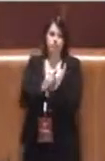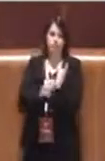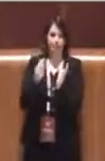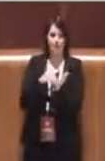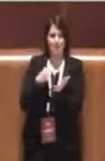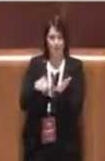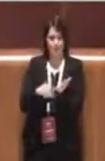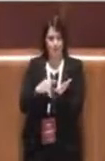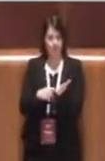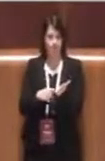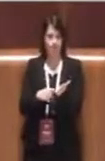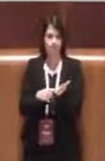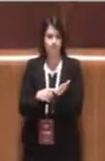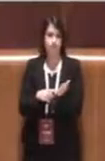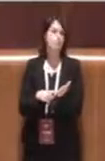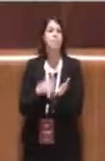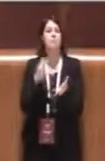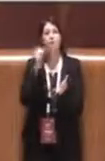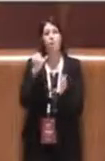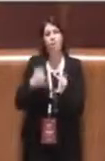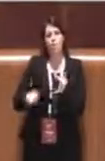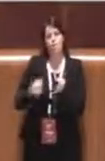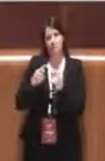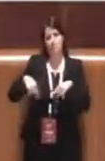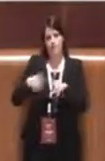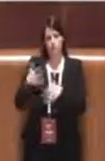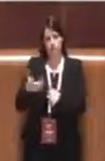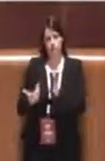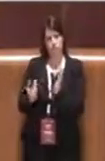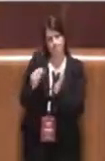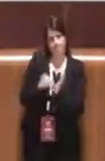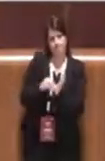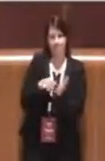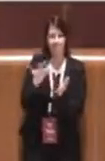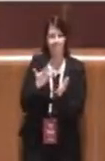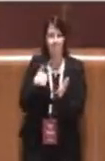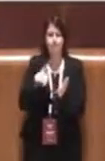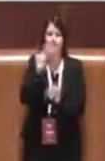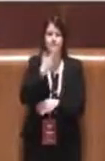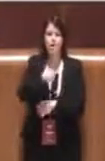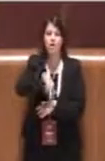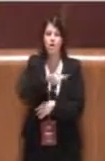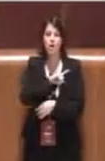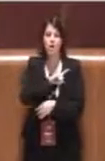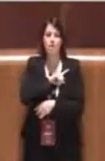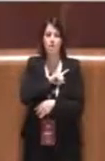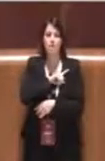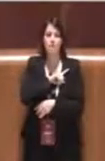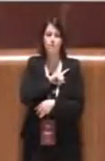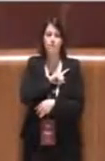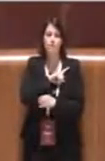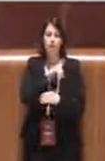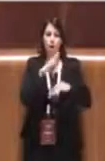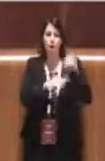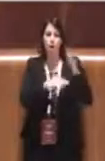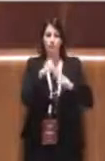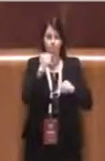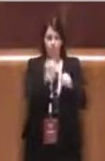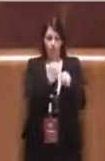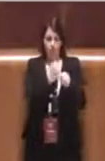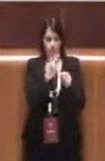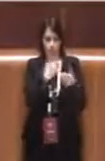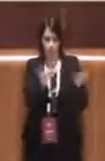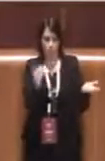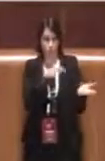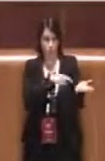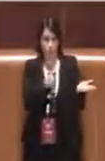ovvero chiediamo di procedere alla regolarizzazione di tutte le opere di interesse pubblico